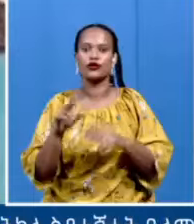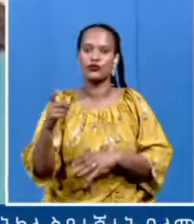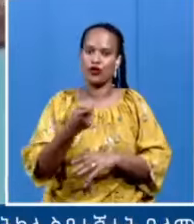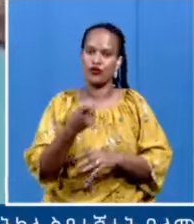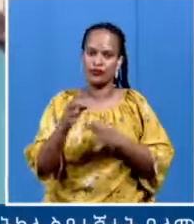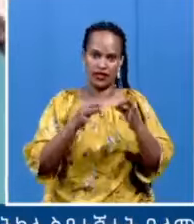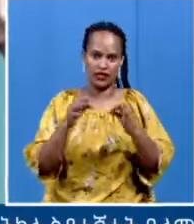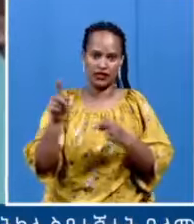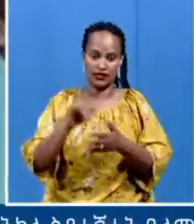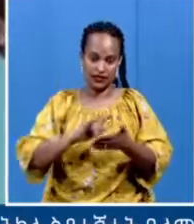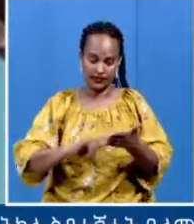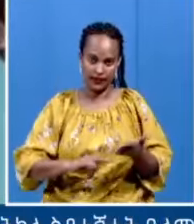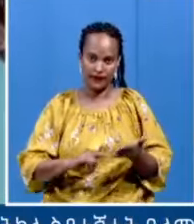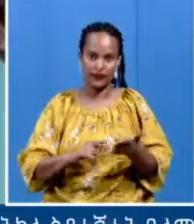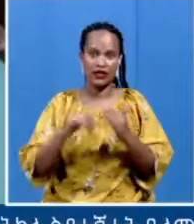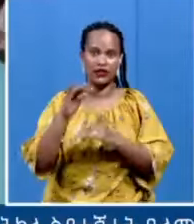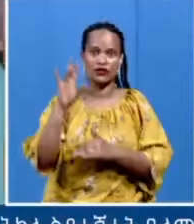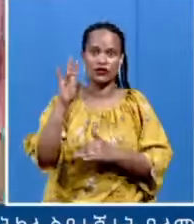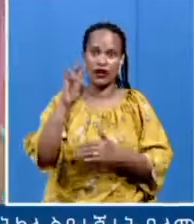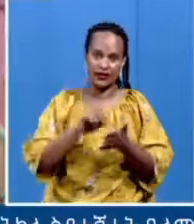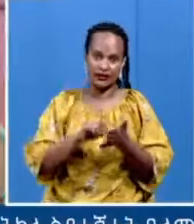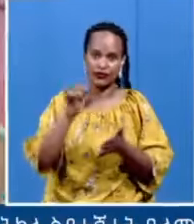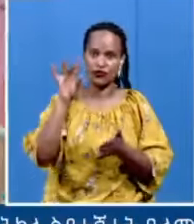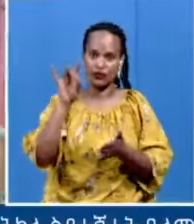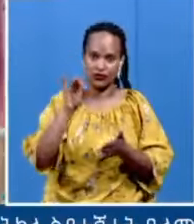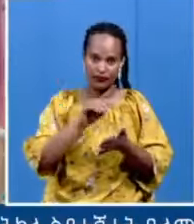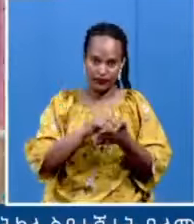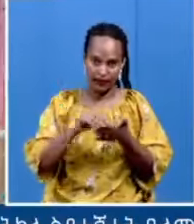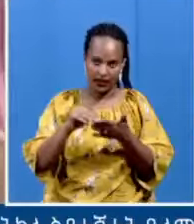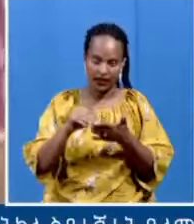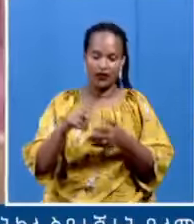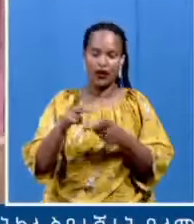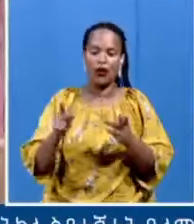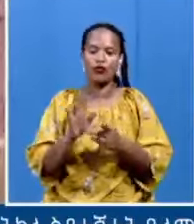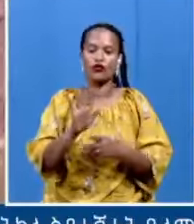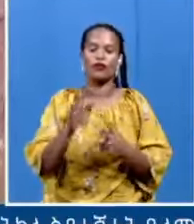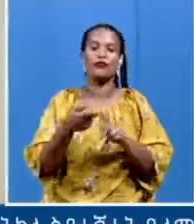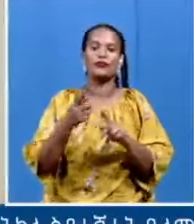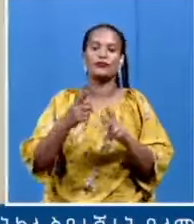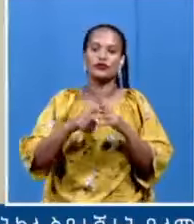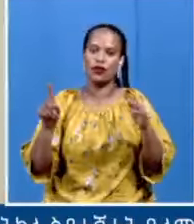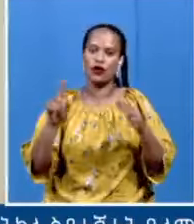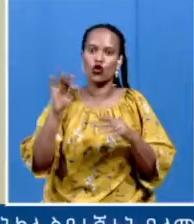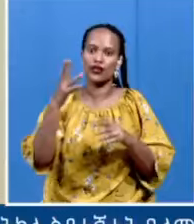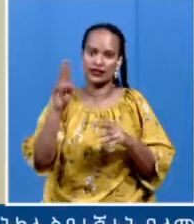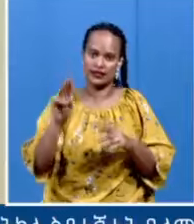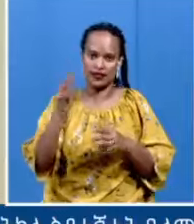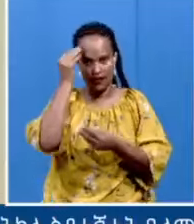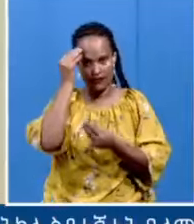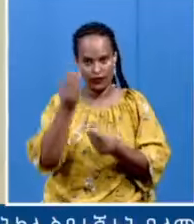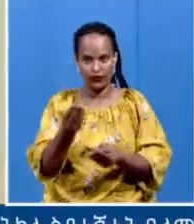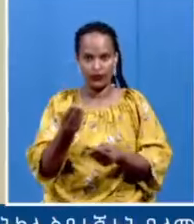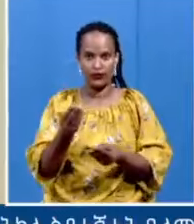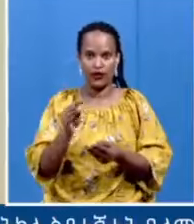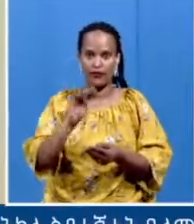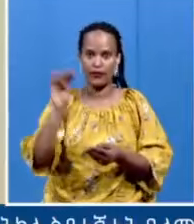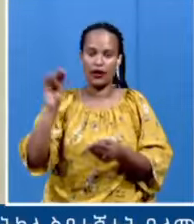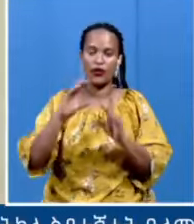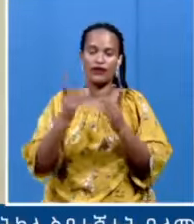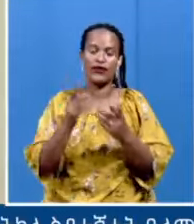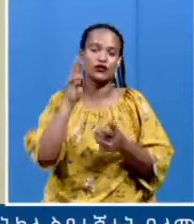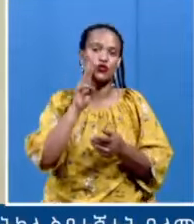ምዃኖም ዝገለጸ እቲ ጸብጻብ፣ ልዕሊ 7.8 ሚልዮን ድማ ካብ መረበቶም ምምዝባሎም ሮይተርስ ኣፍሊጡ። ኣብ ምብራቃዊ